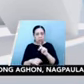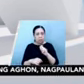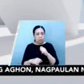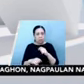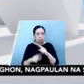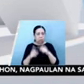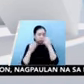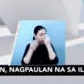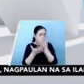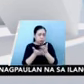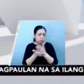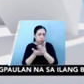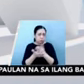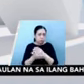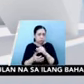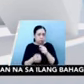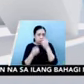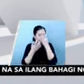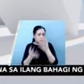inyo na informasyon na